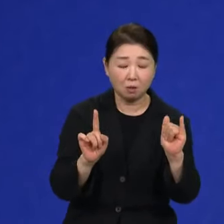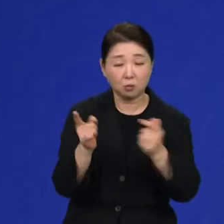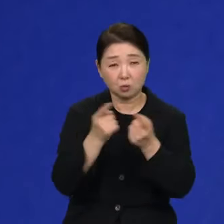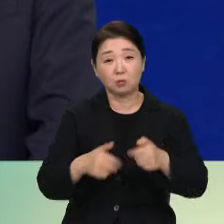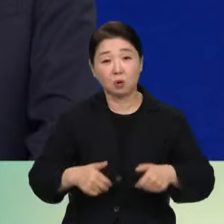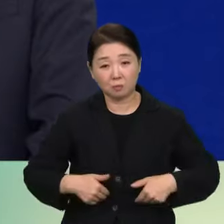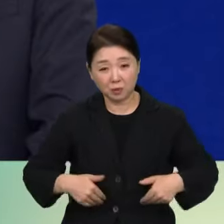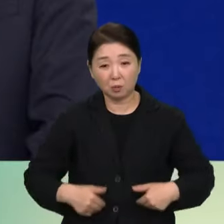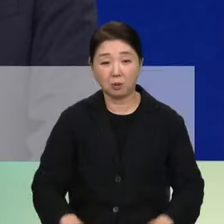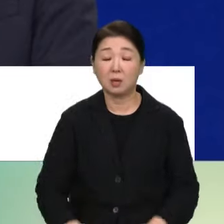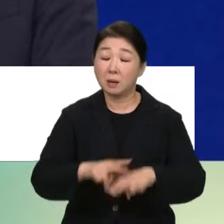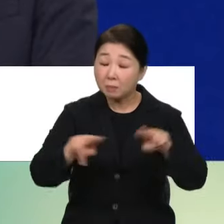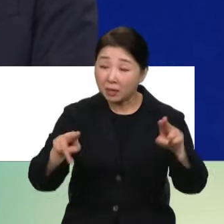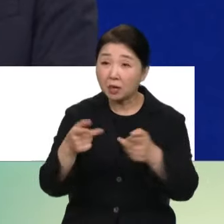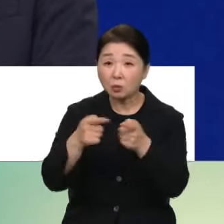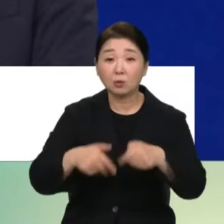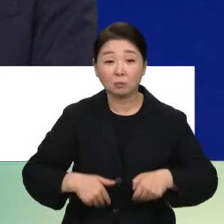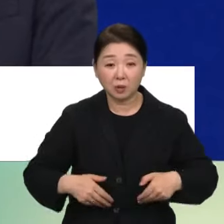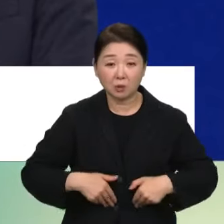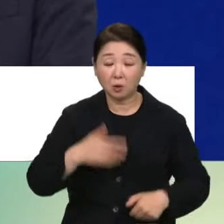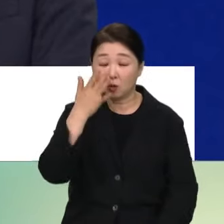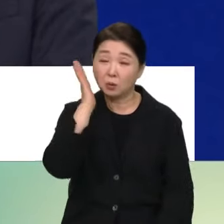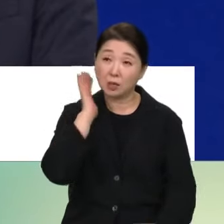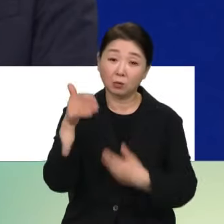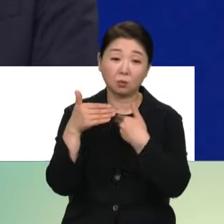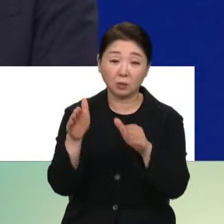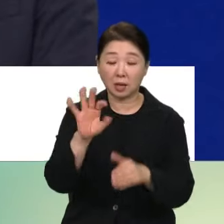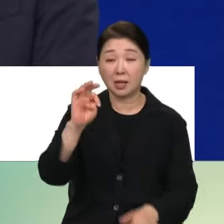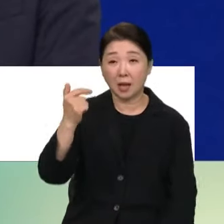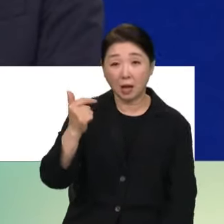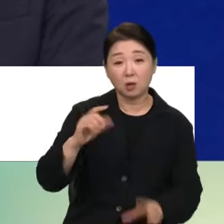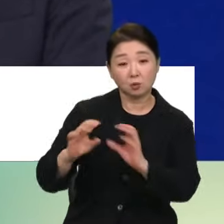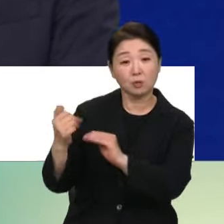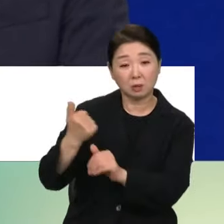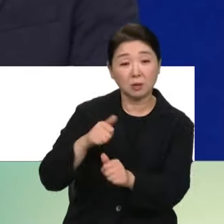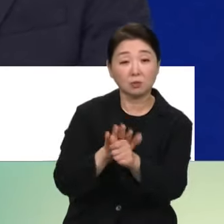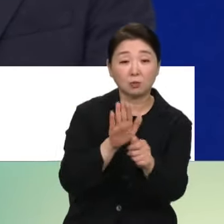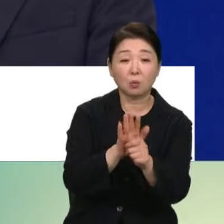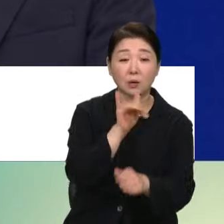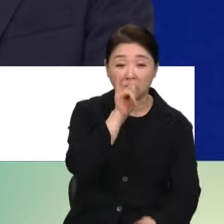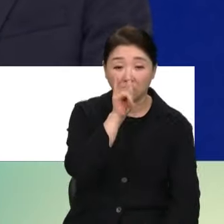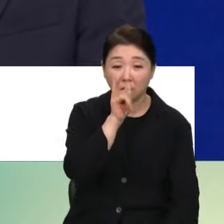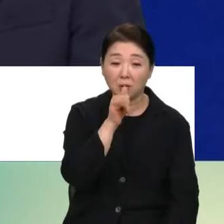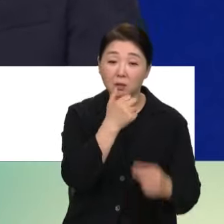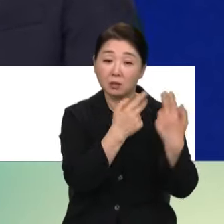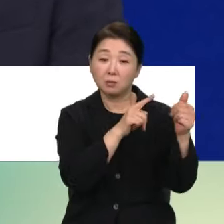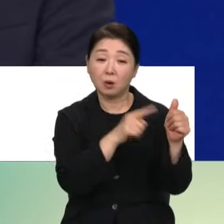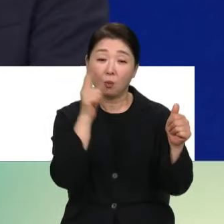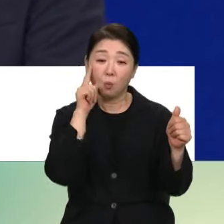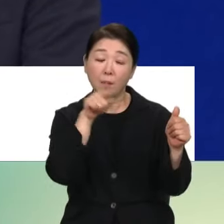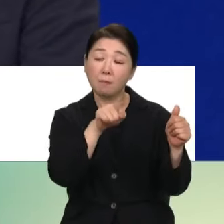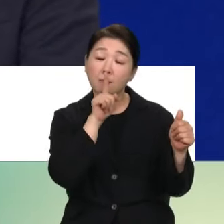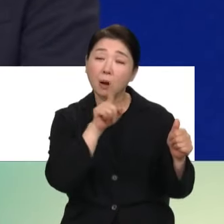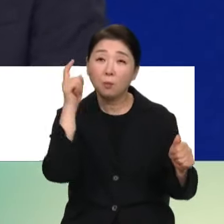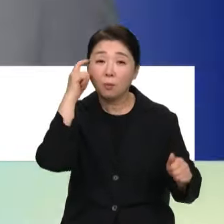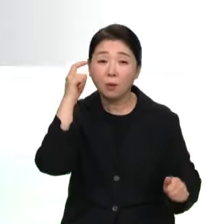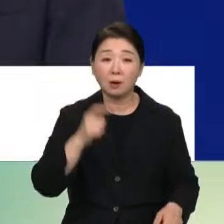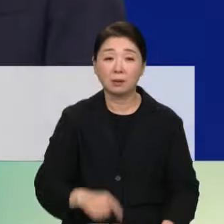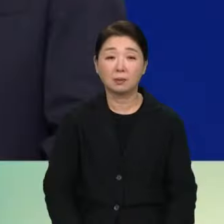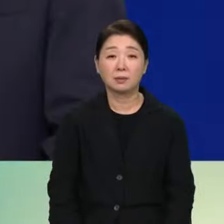맞섰습니다. 이것은 용산 대통령실이나 한동훈 국민의힘이 적극적으로 도와주고 있는데 왜 이재명 후보 이런 주장을